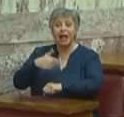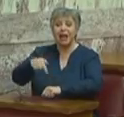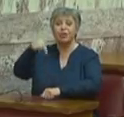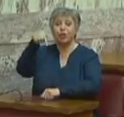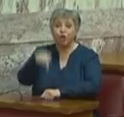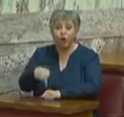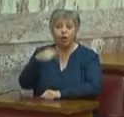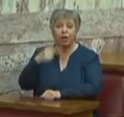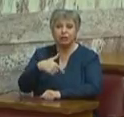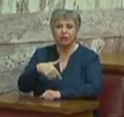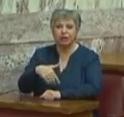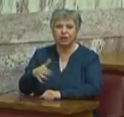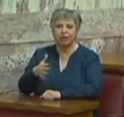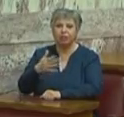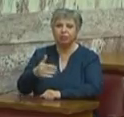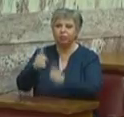εκλογές,